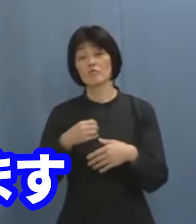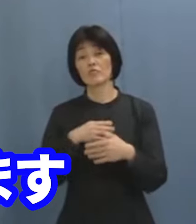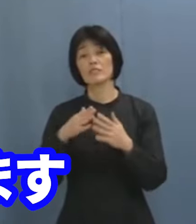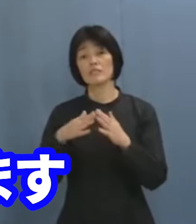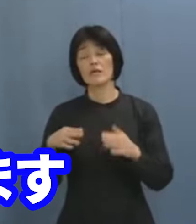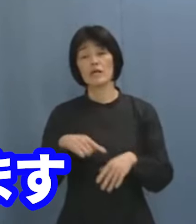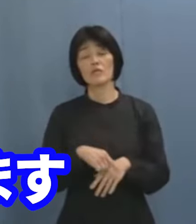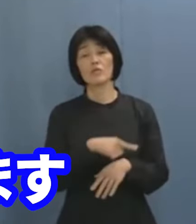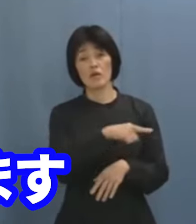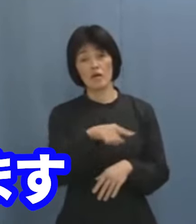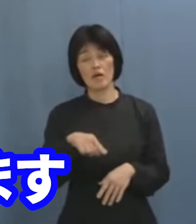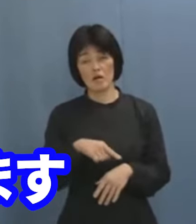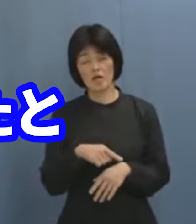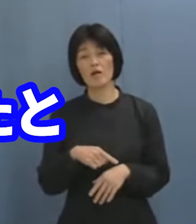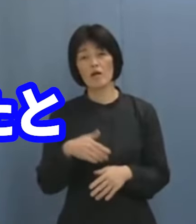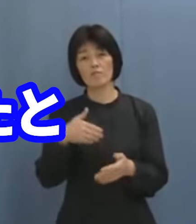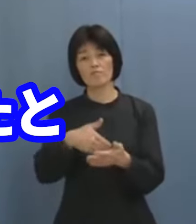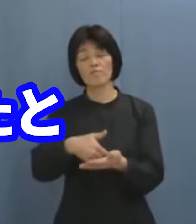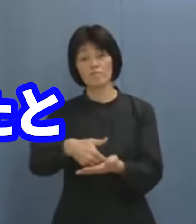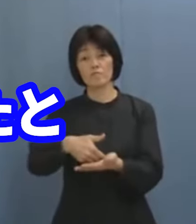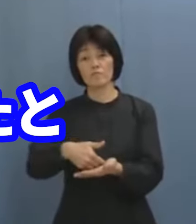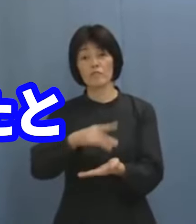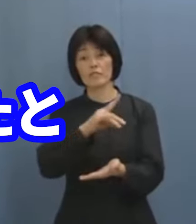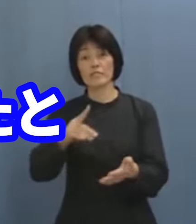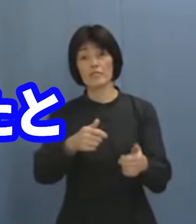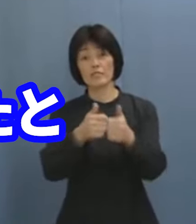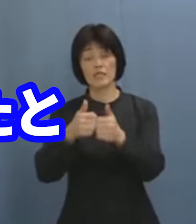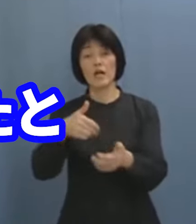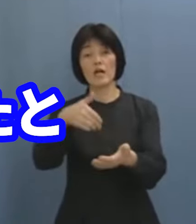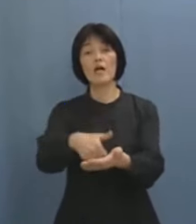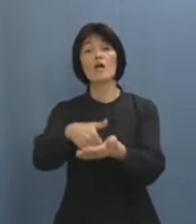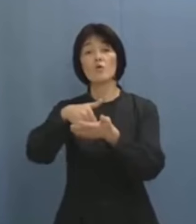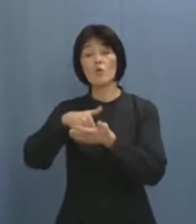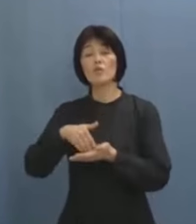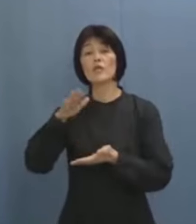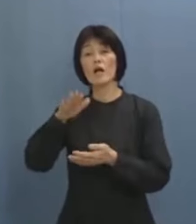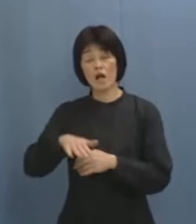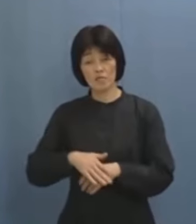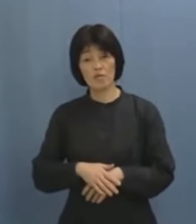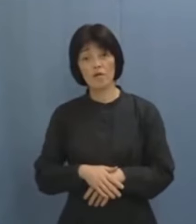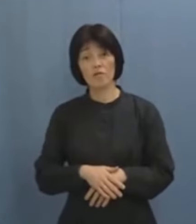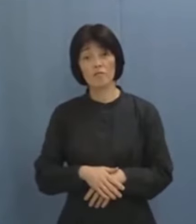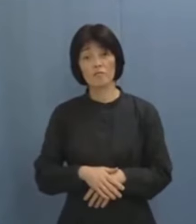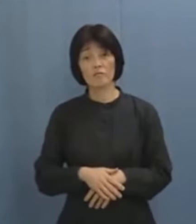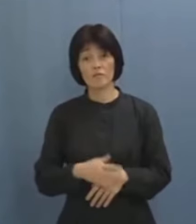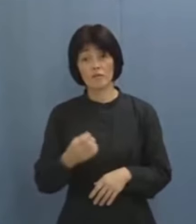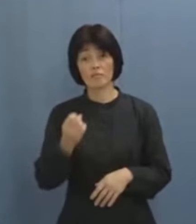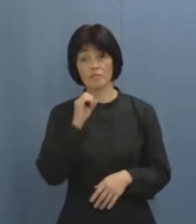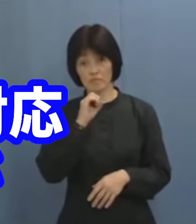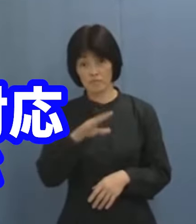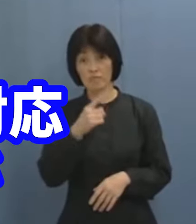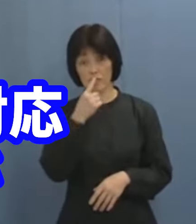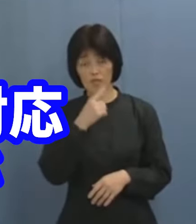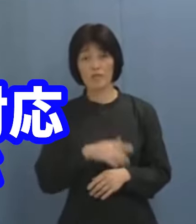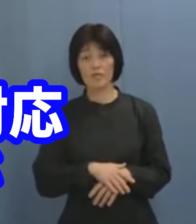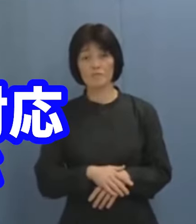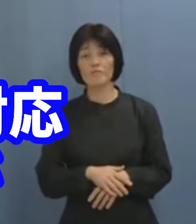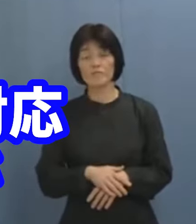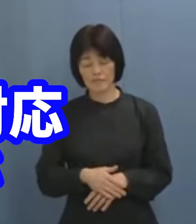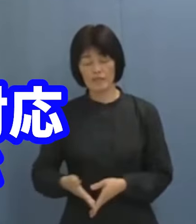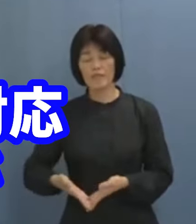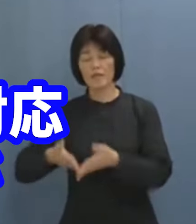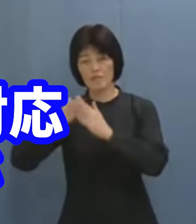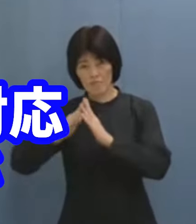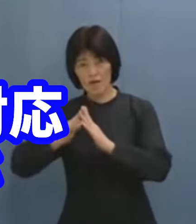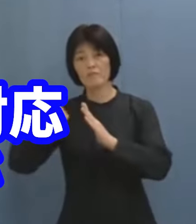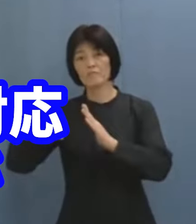は私は言ってないと思います。そういった要請があったということで、それに対して私は調査に対